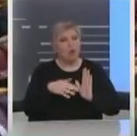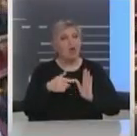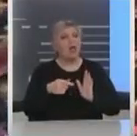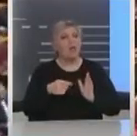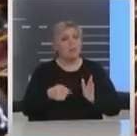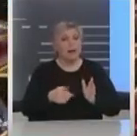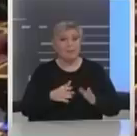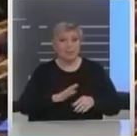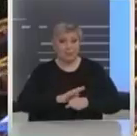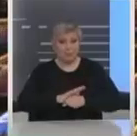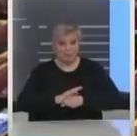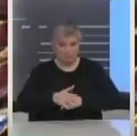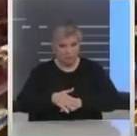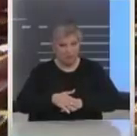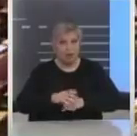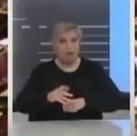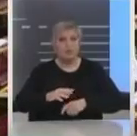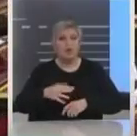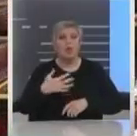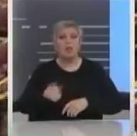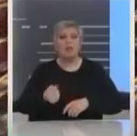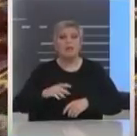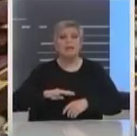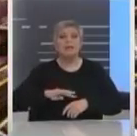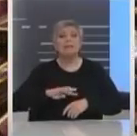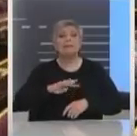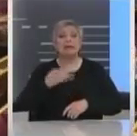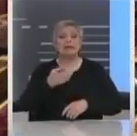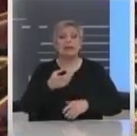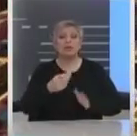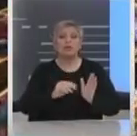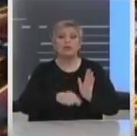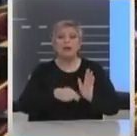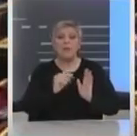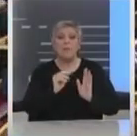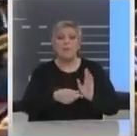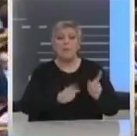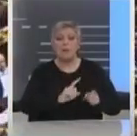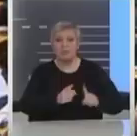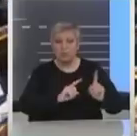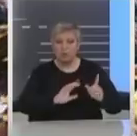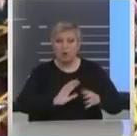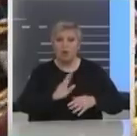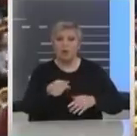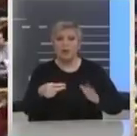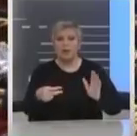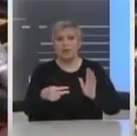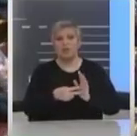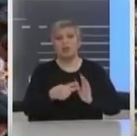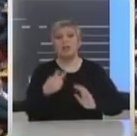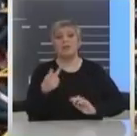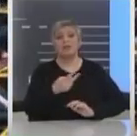της χώρας μέχρι το 2022. Το ψήφισε η συμπολίτευση